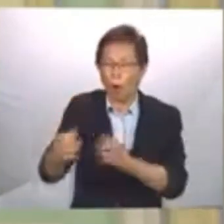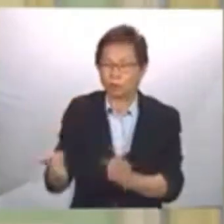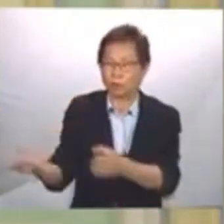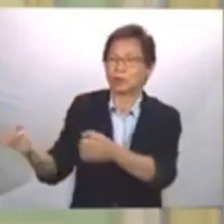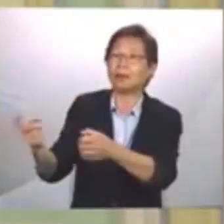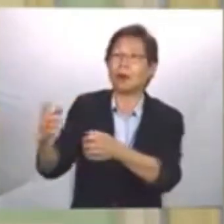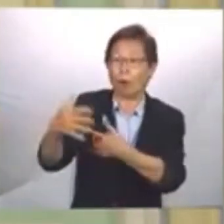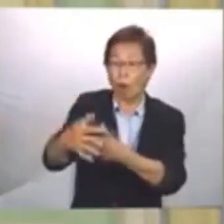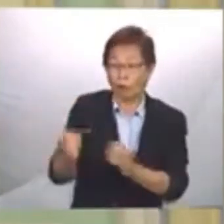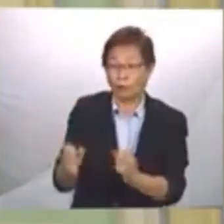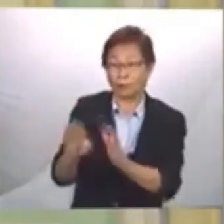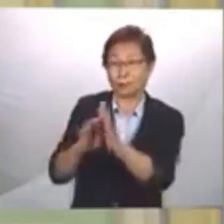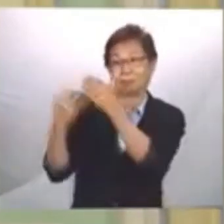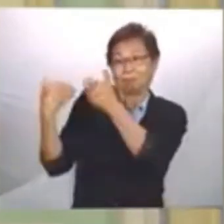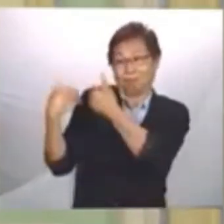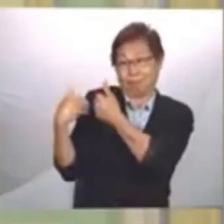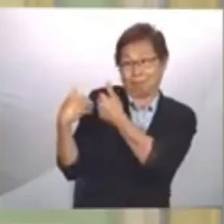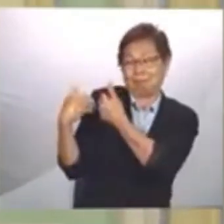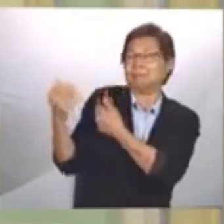bahawa